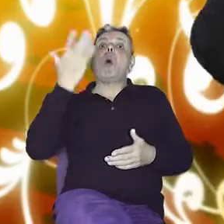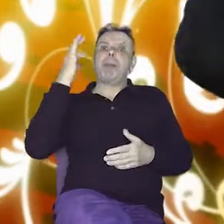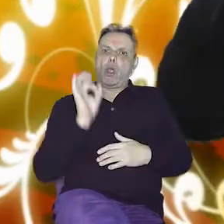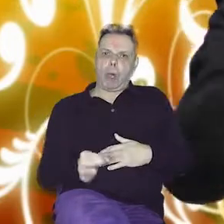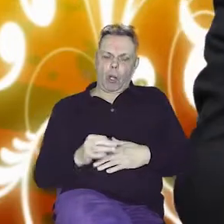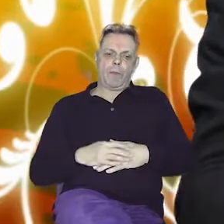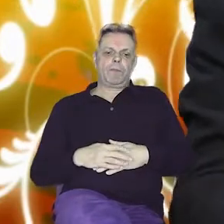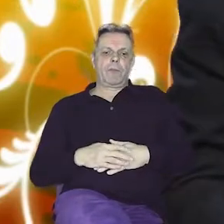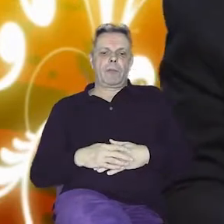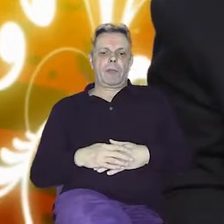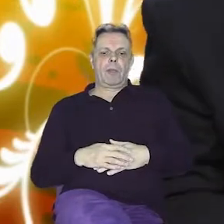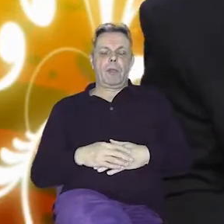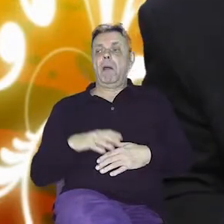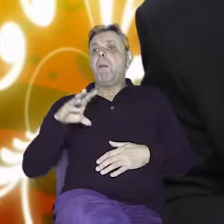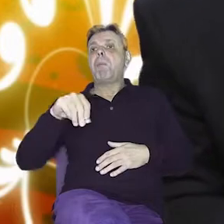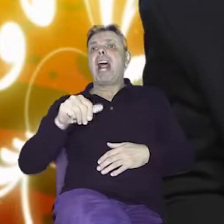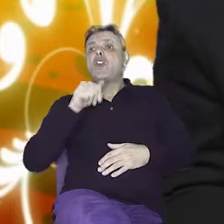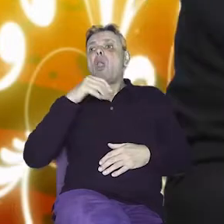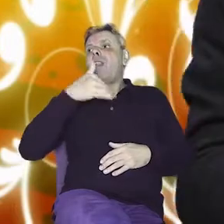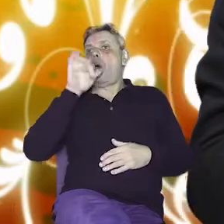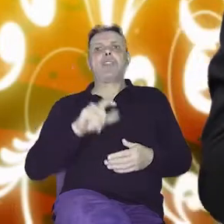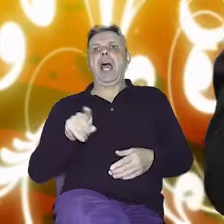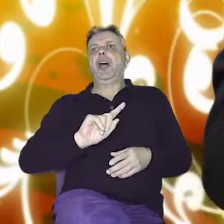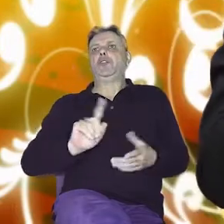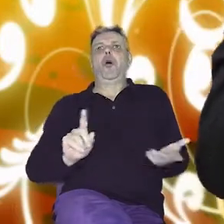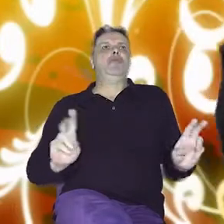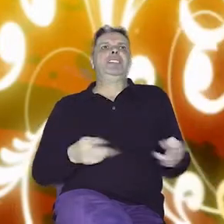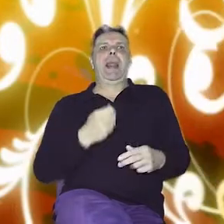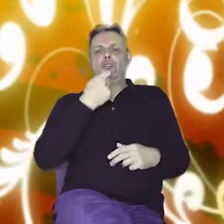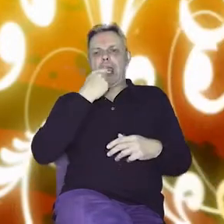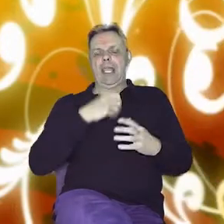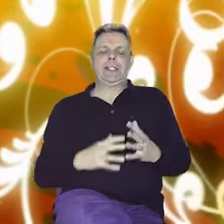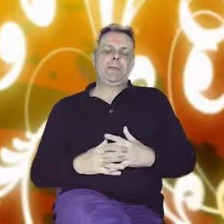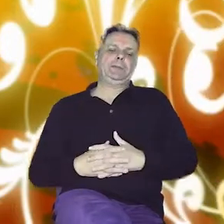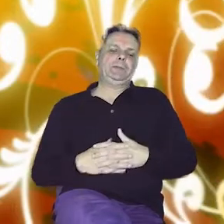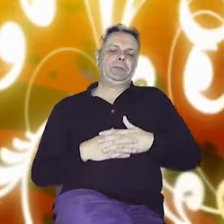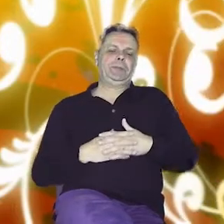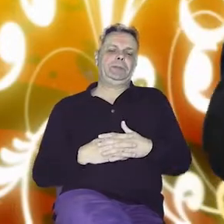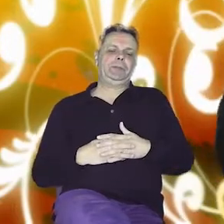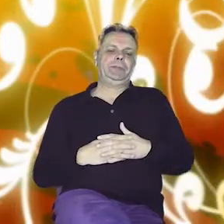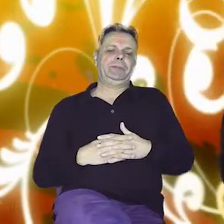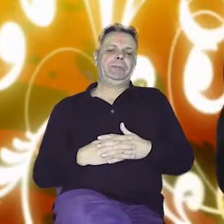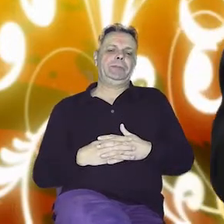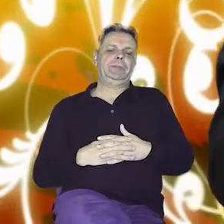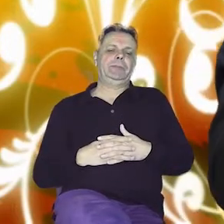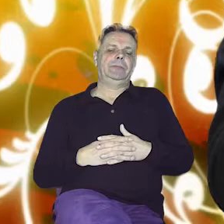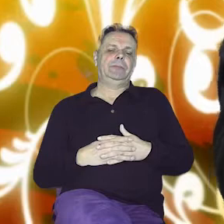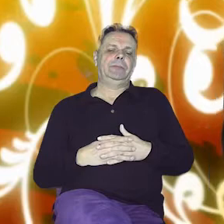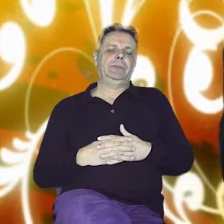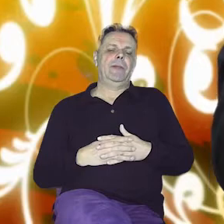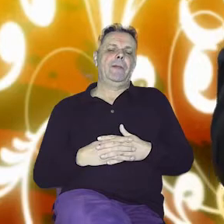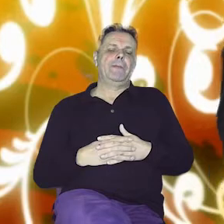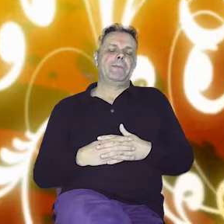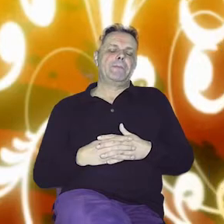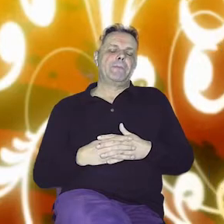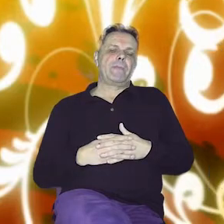jaje i šta ja znam šta još. Jel? Da to bude dobro. Ono, samo brašno i voda, to nije jestivo. To je mana židovska